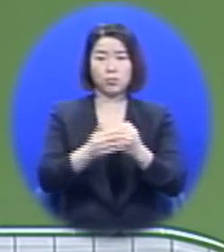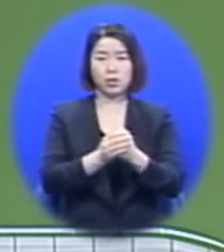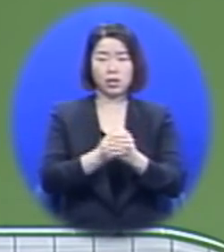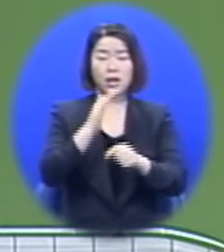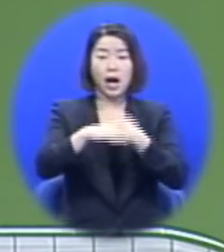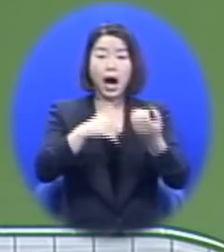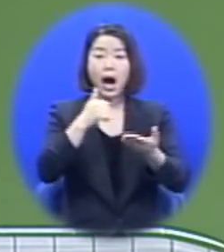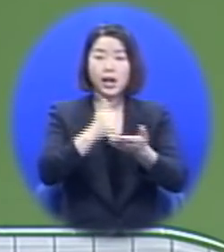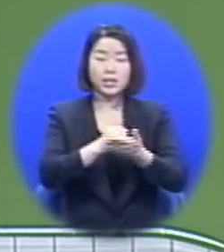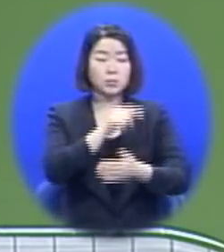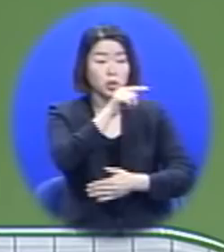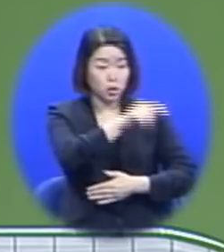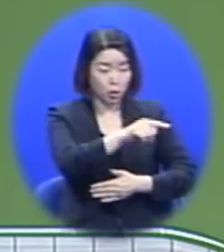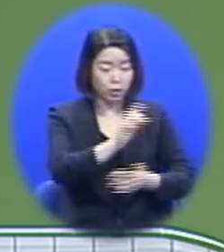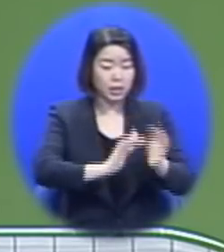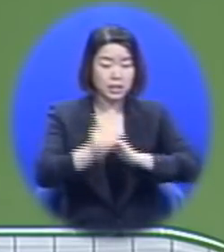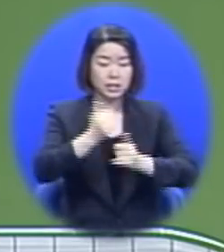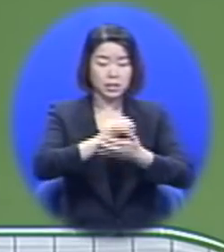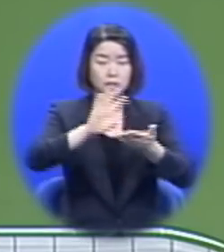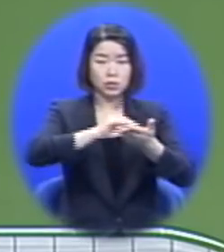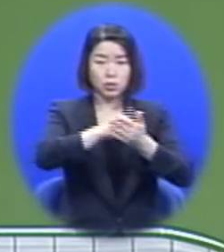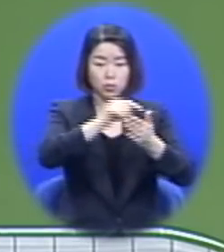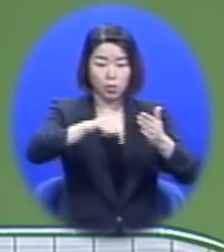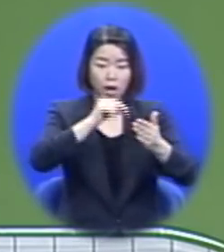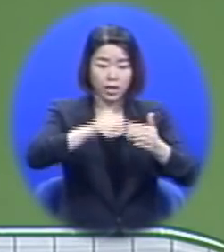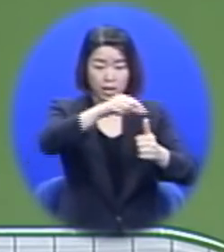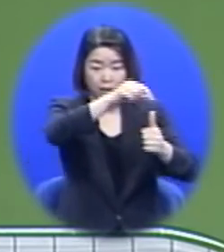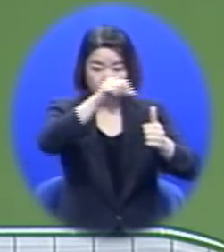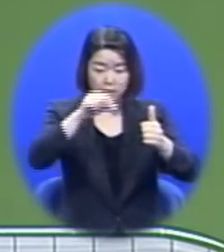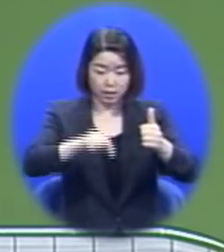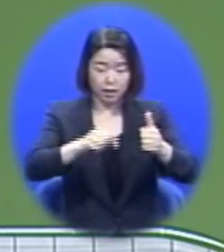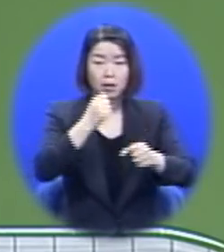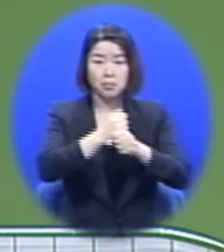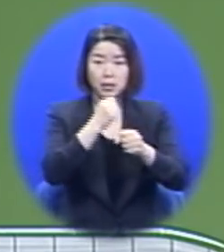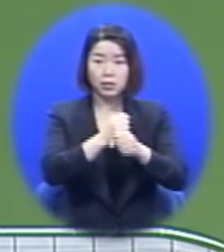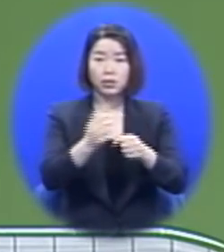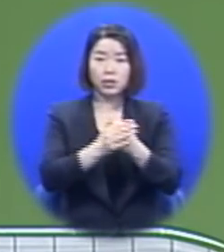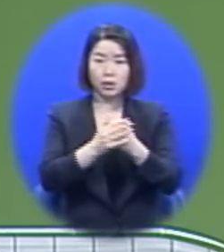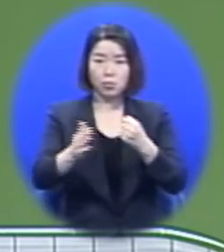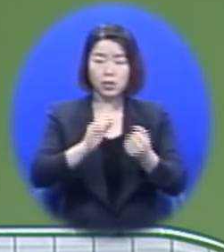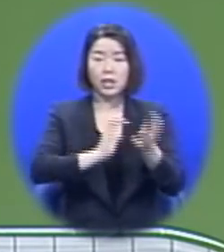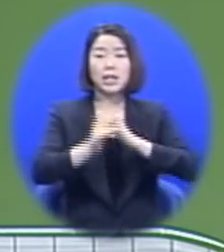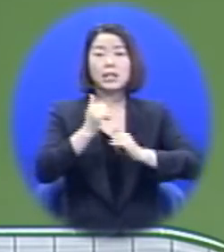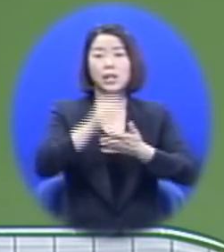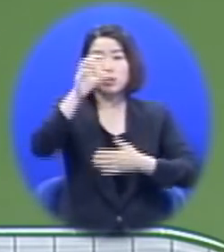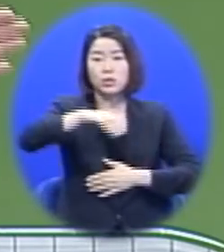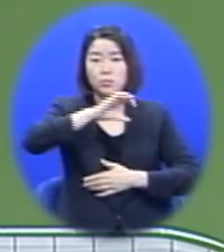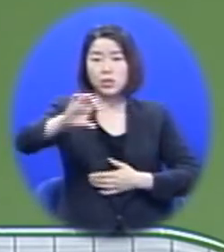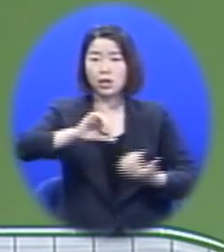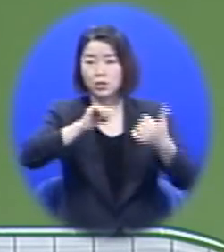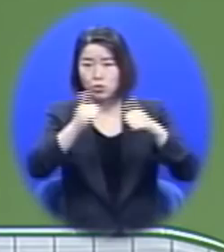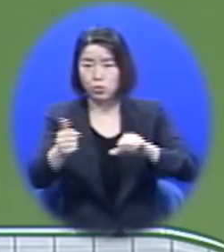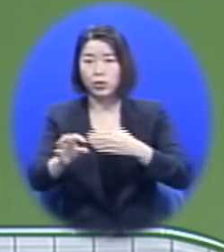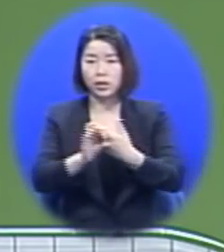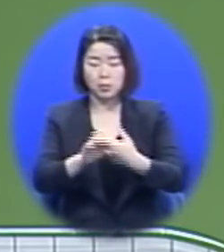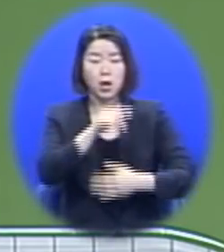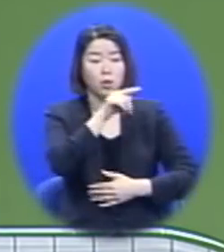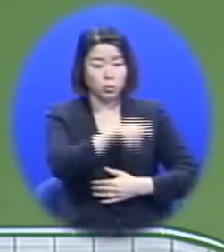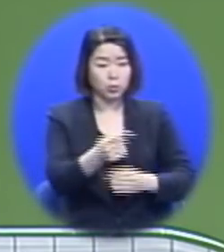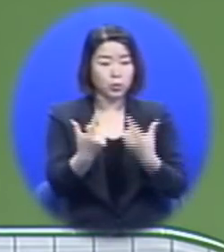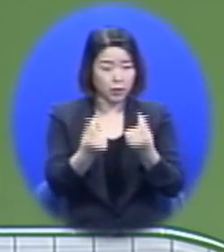하나님이 너를 예수 그리스도 안에 있게 하셨으니까. 예수님이 십자가에서 죽으셨다면 너도 죽은 게 분명한